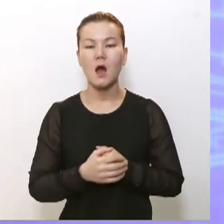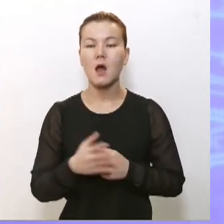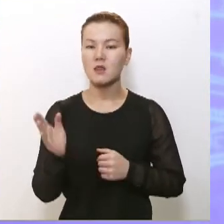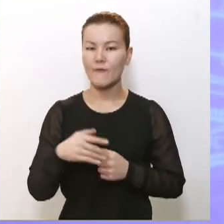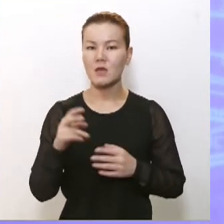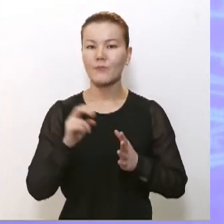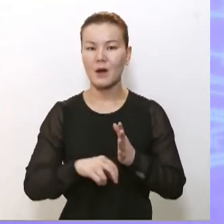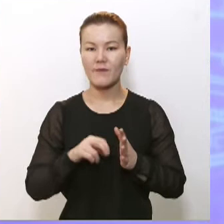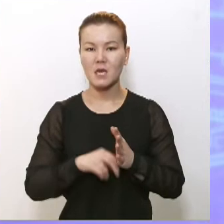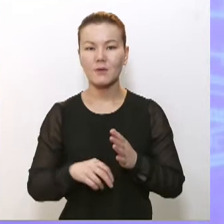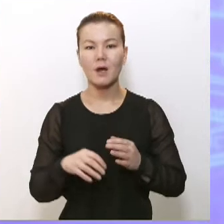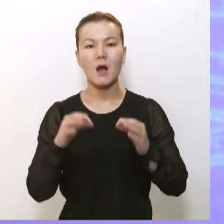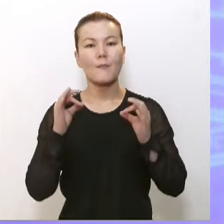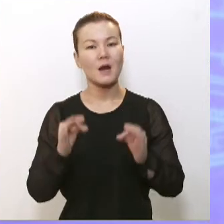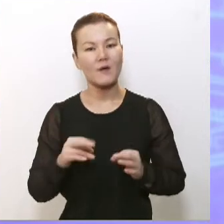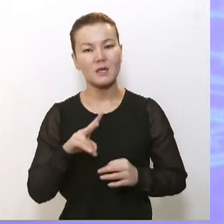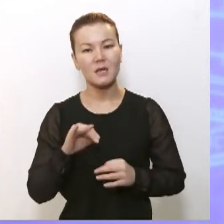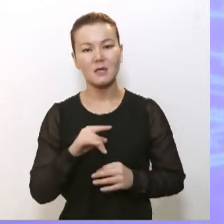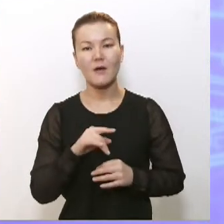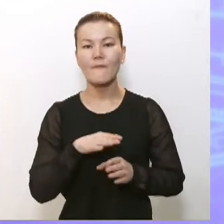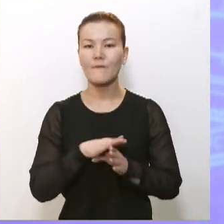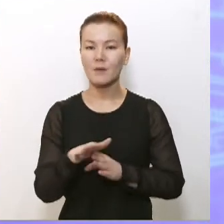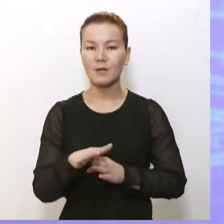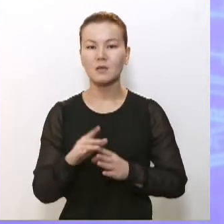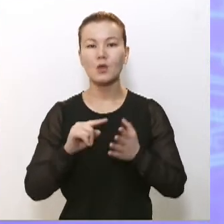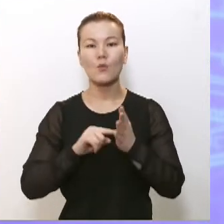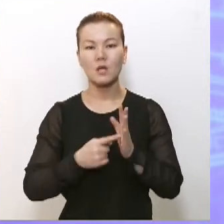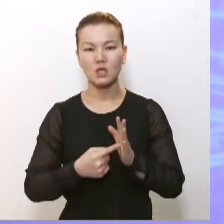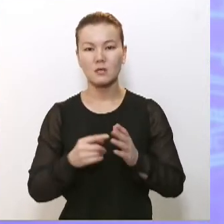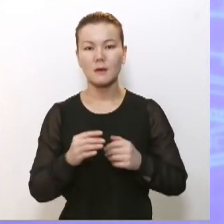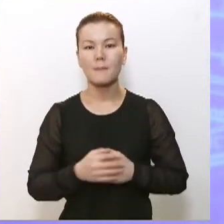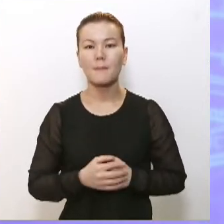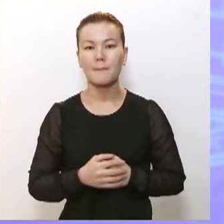проверим правильно ли выполнена умножение